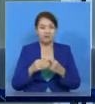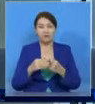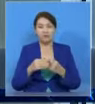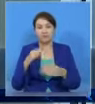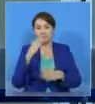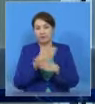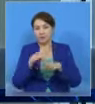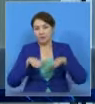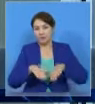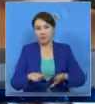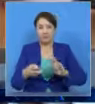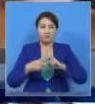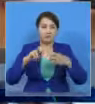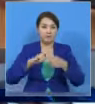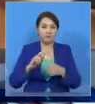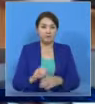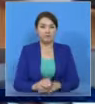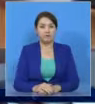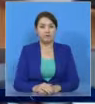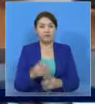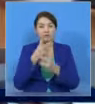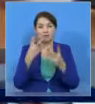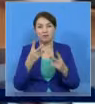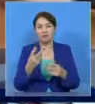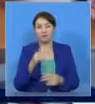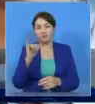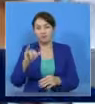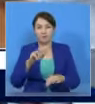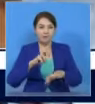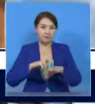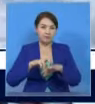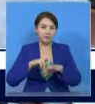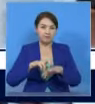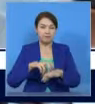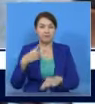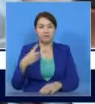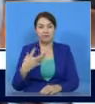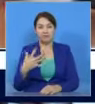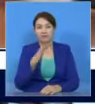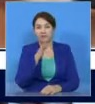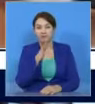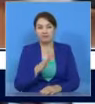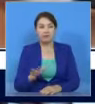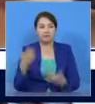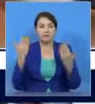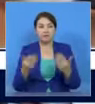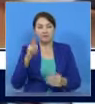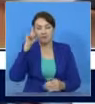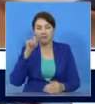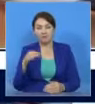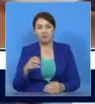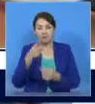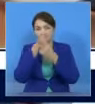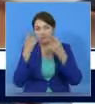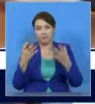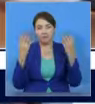мы поможем решить эту проблему. Наблюдаюсь у врачей 25 лет. Сегодня узнала по объявлению,